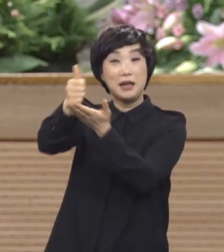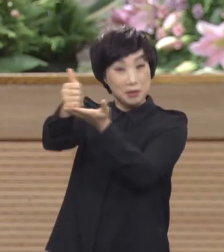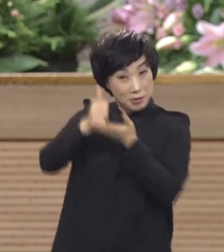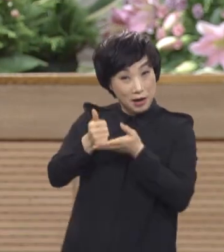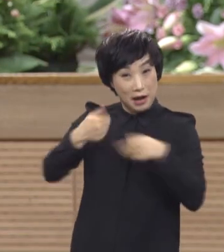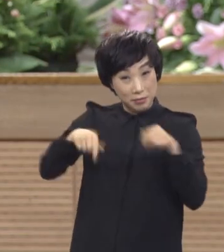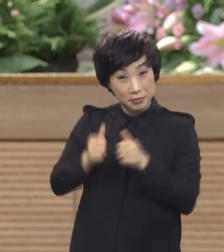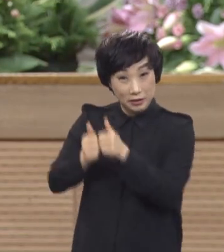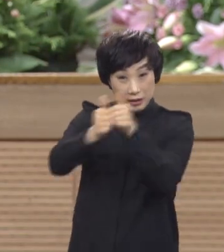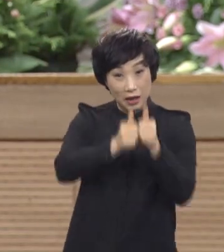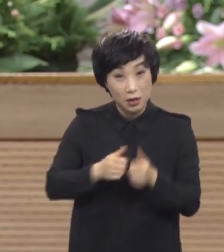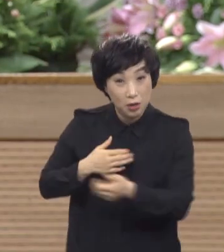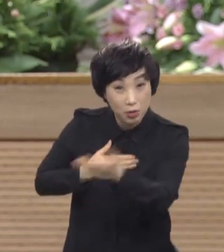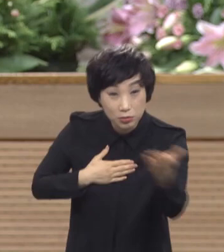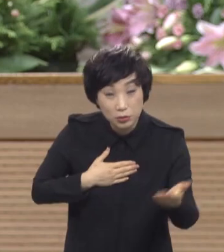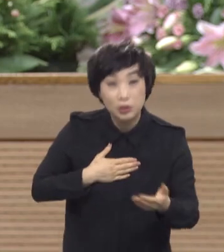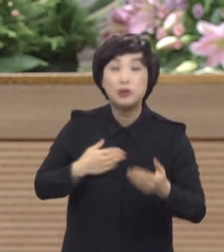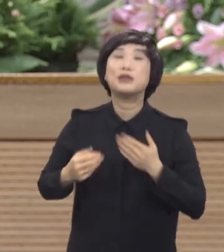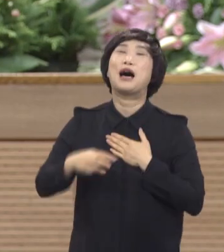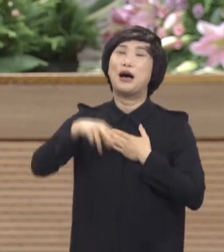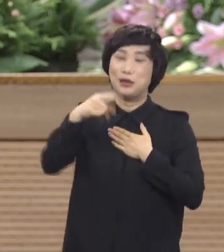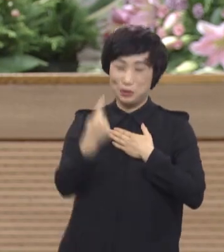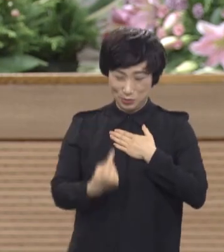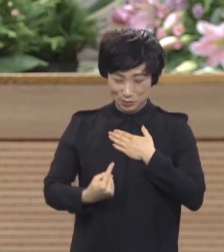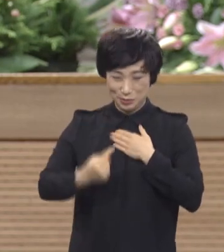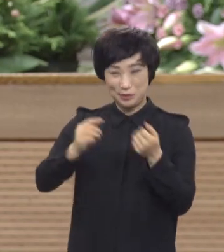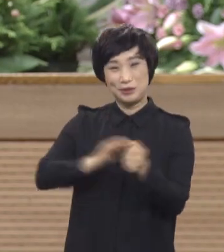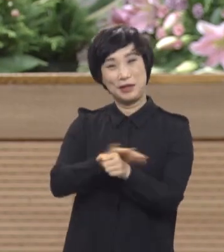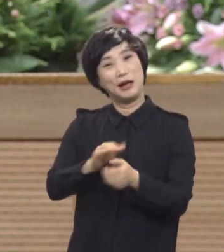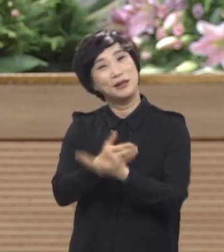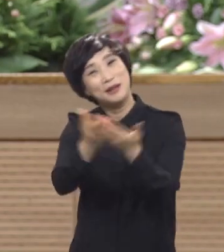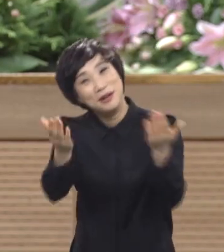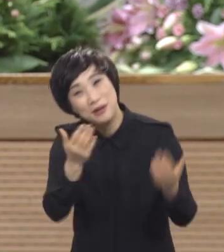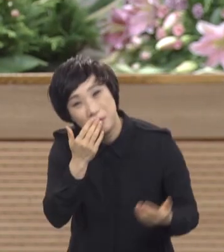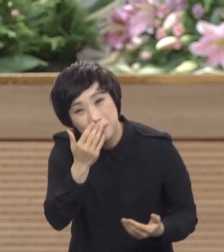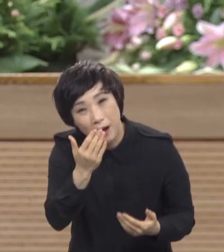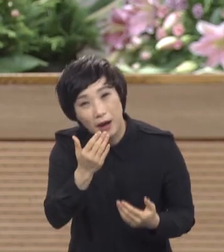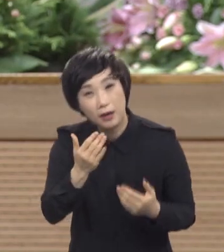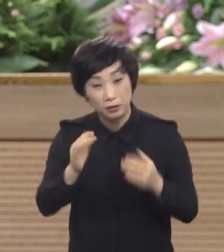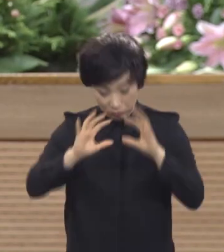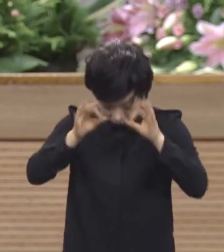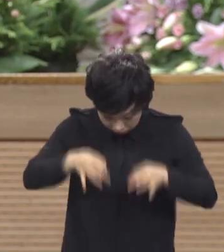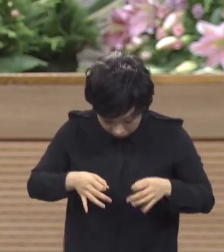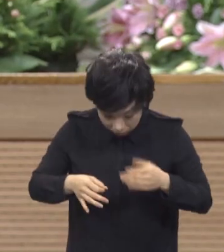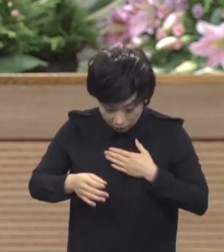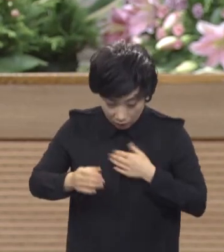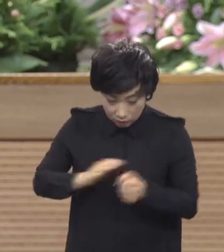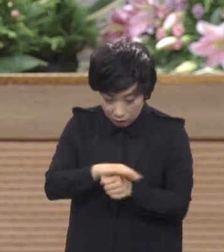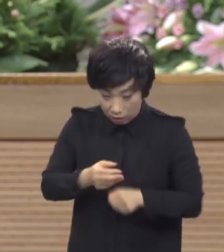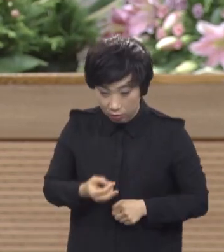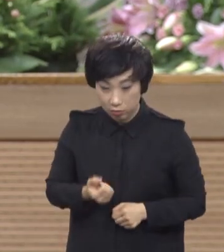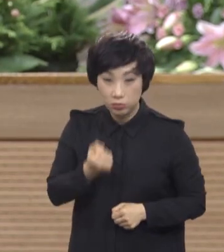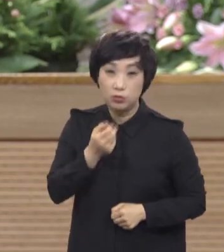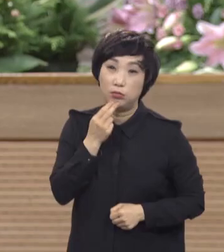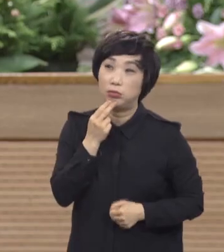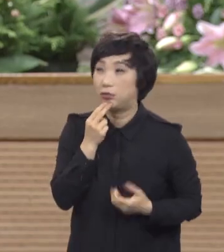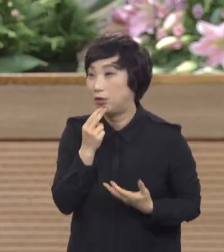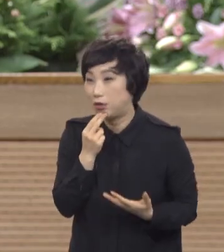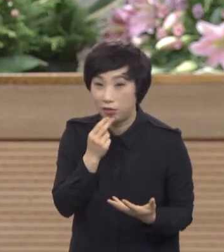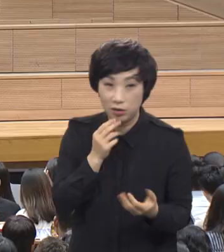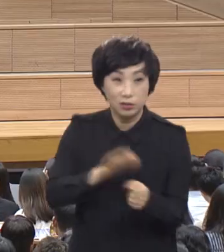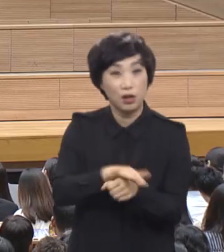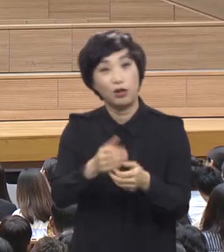계시다면 나도 그렇게 사랑할 수 있는데 내 속에 그런 사랑이 없으니 어떻게